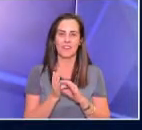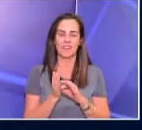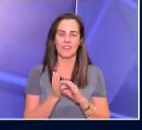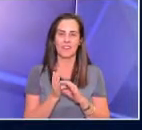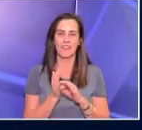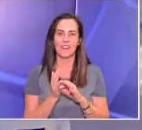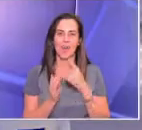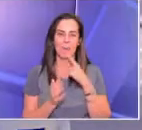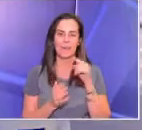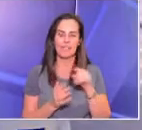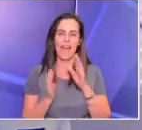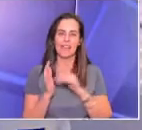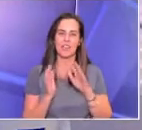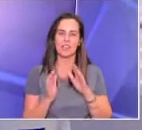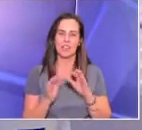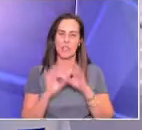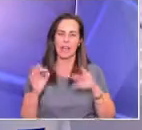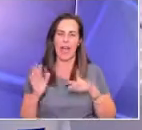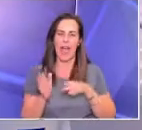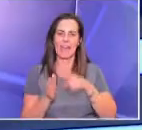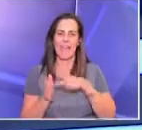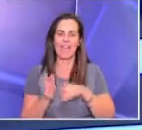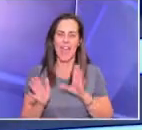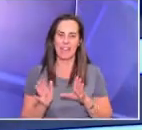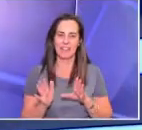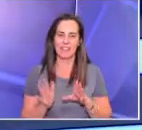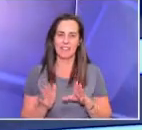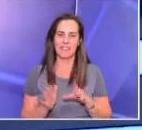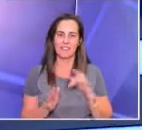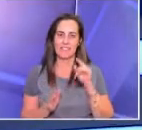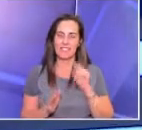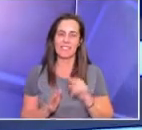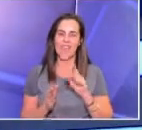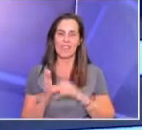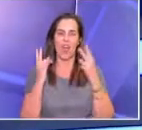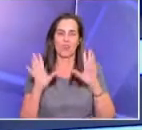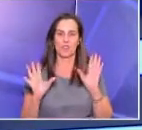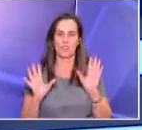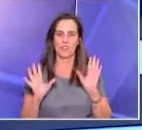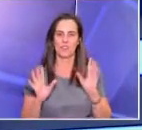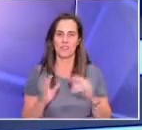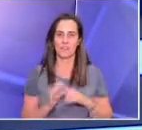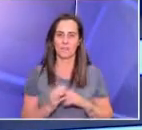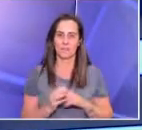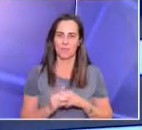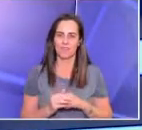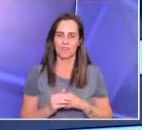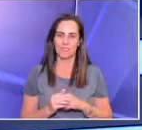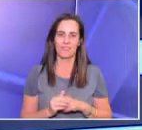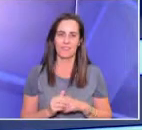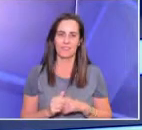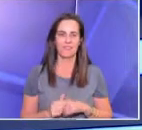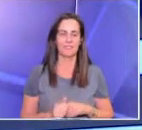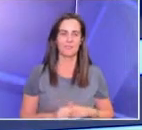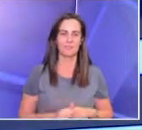הקלה, הוא אומר, זה התאריך שיפתחו את הרכבת הקלה. כן, ברור. זה כאילו העיקומי. יכול להיות שחולדאי ילך ועוד לא תהיה רכבת קלה. כן, זה בדיוק